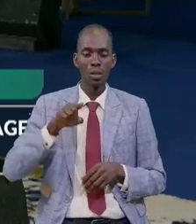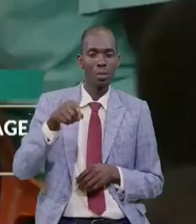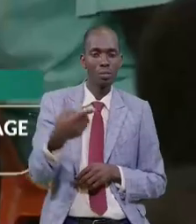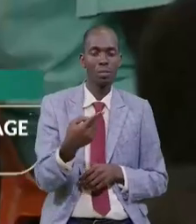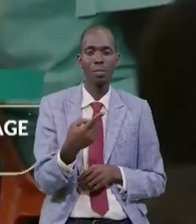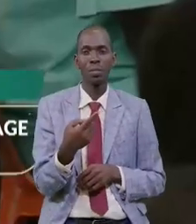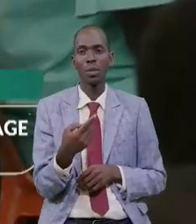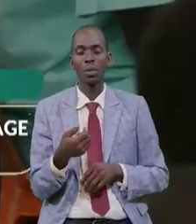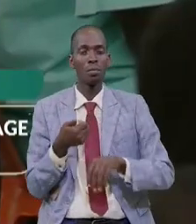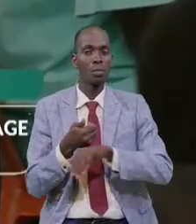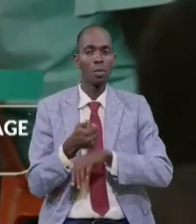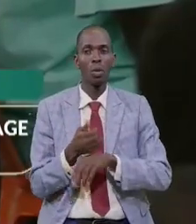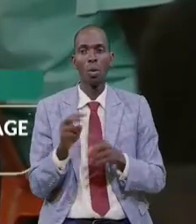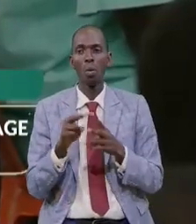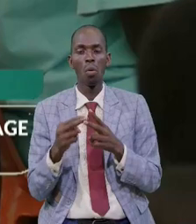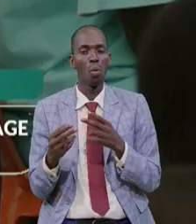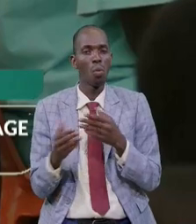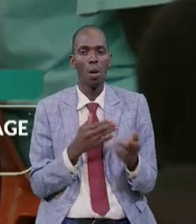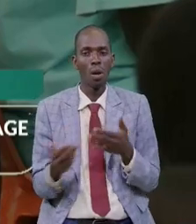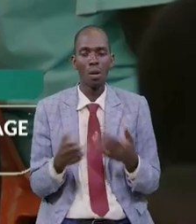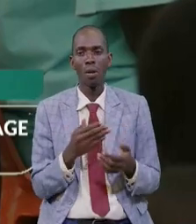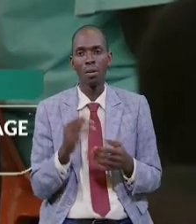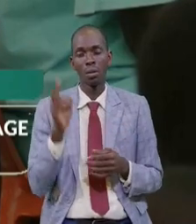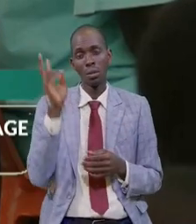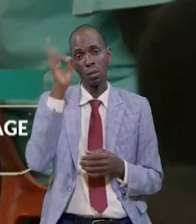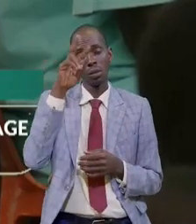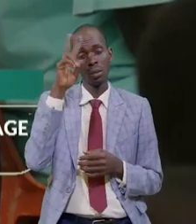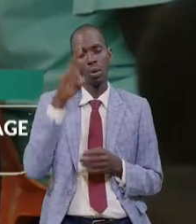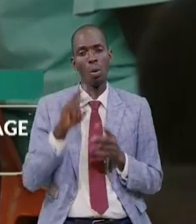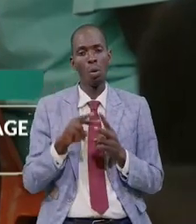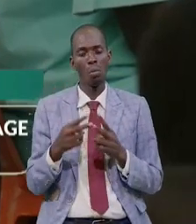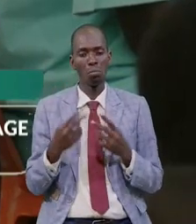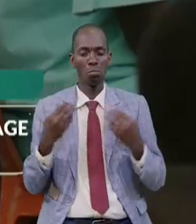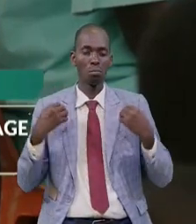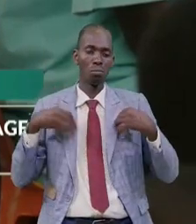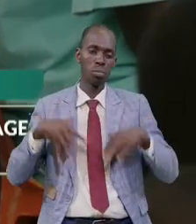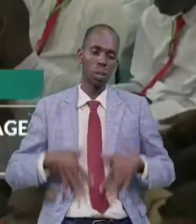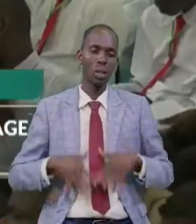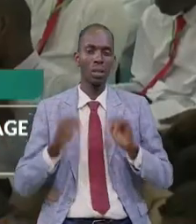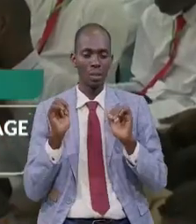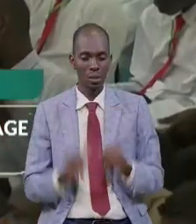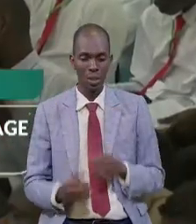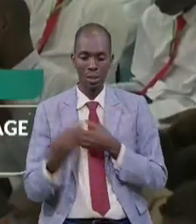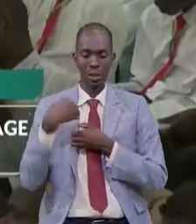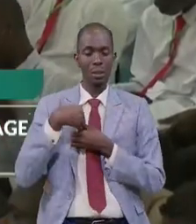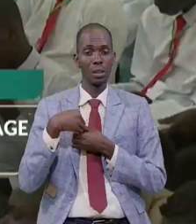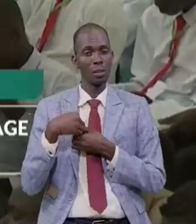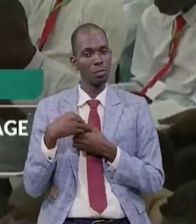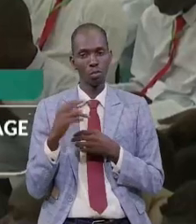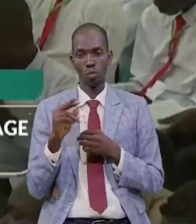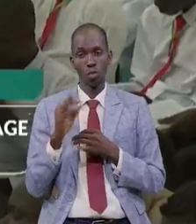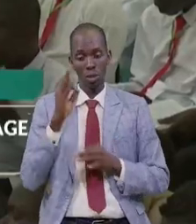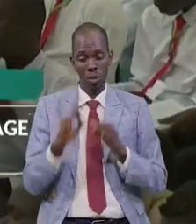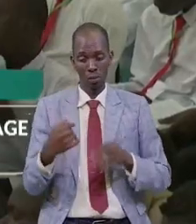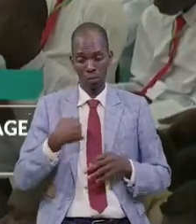insultes ou quelque chose que les gens disent les obstacles ou les découragements ne peuvent atteindre que si